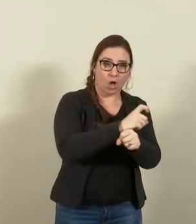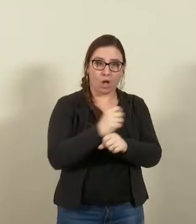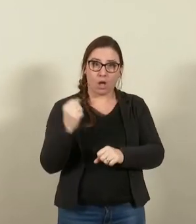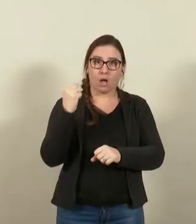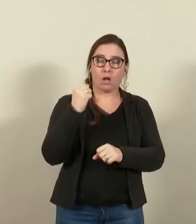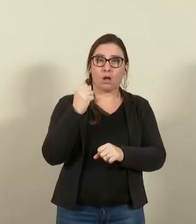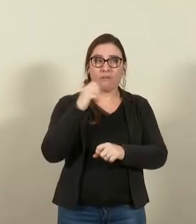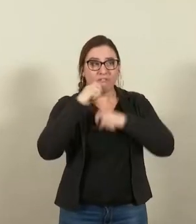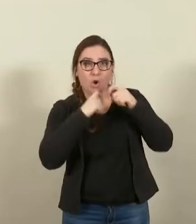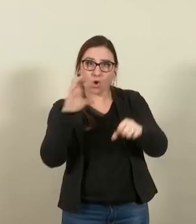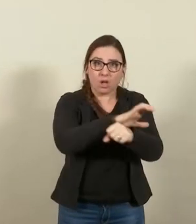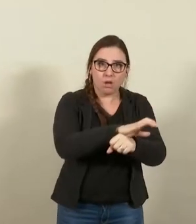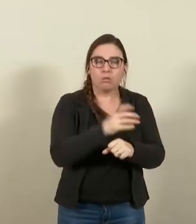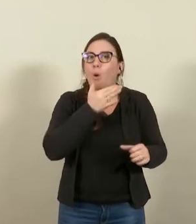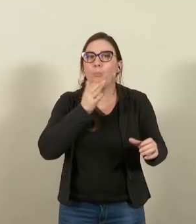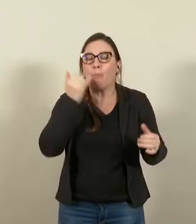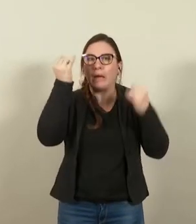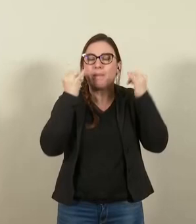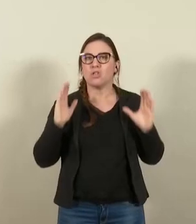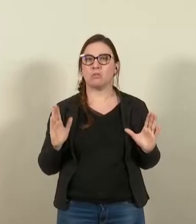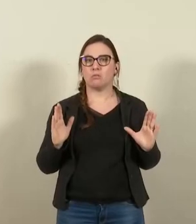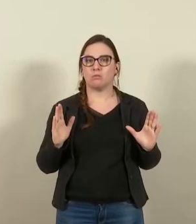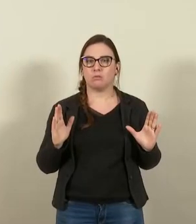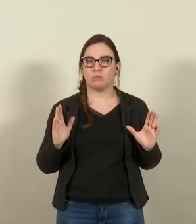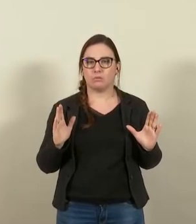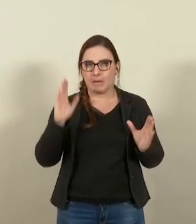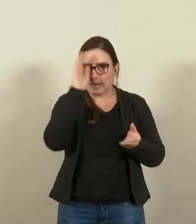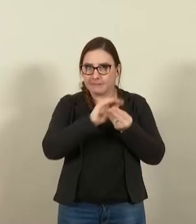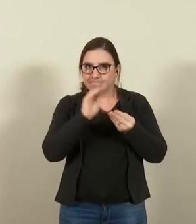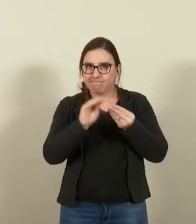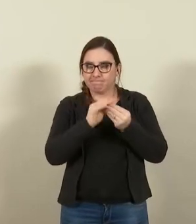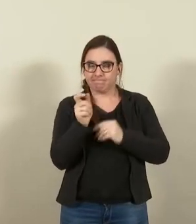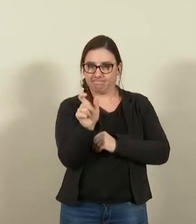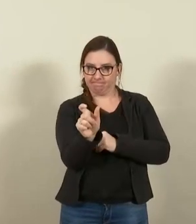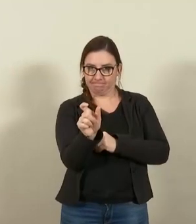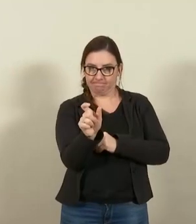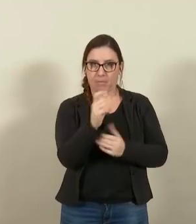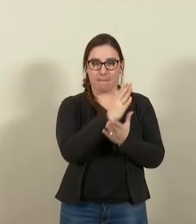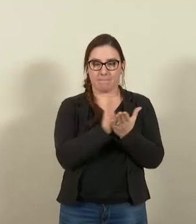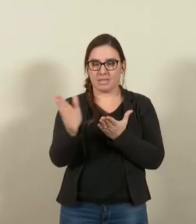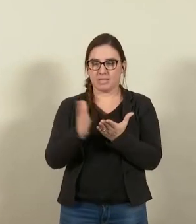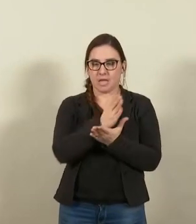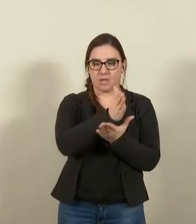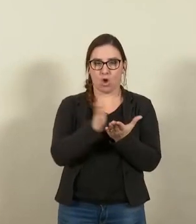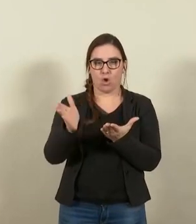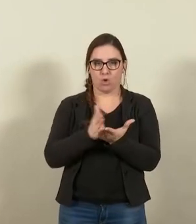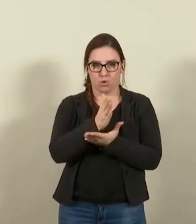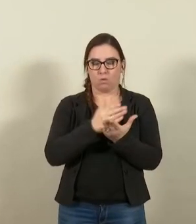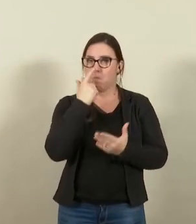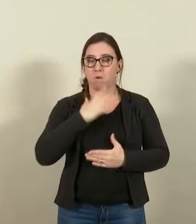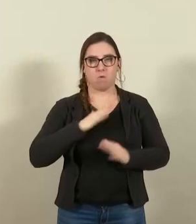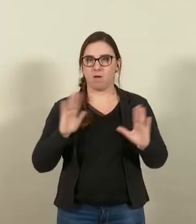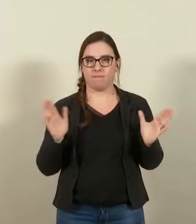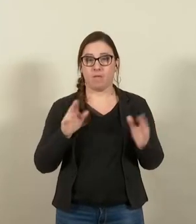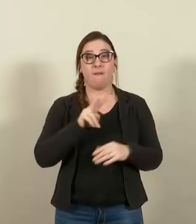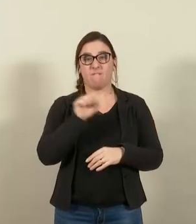juste pas possible d'envisager un compromis là-dessus donc je m'interroge sur le terme de médiateur parce que à mon sens dans les